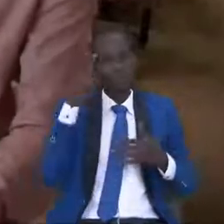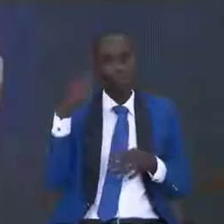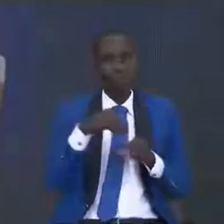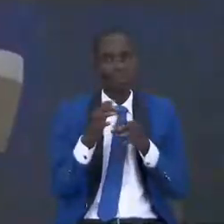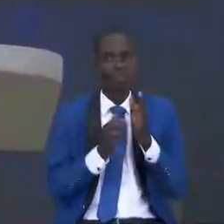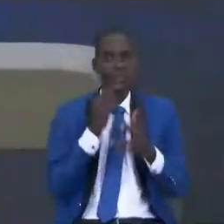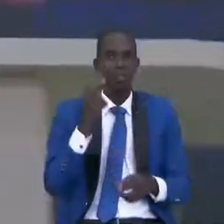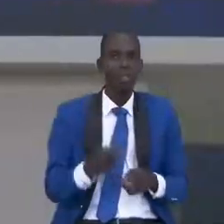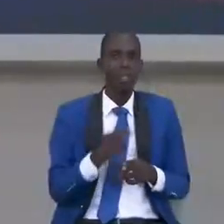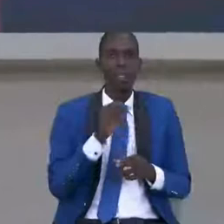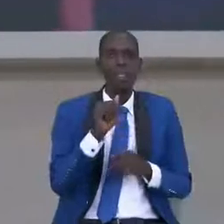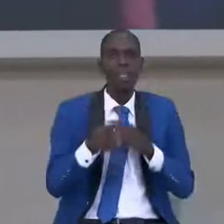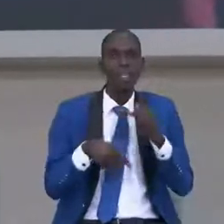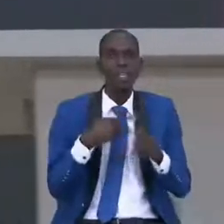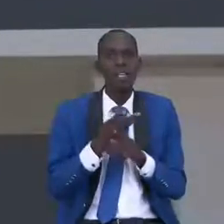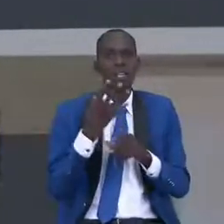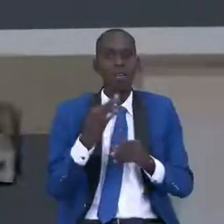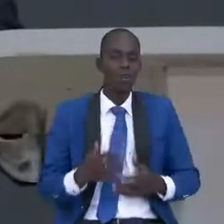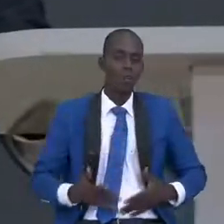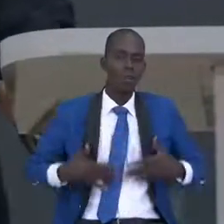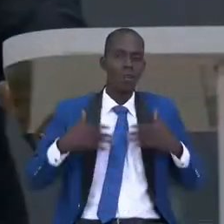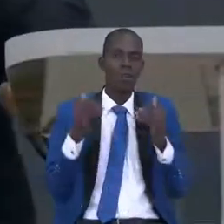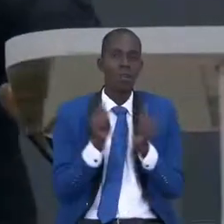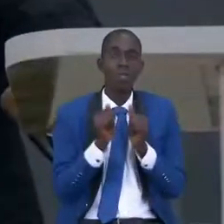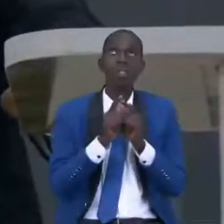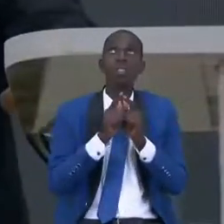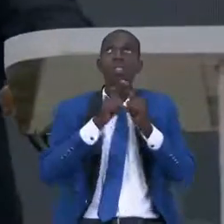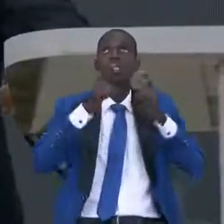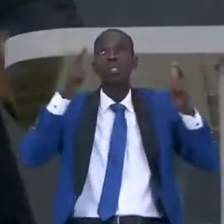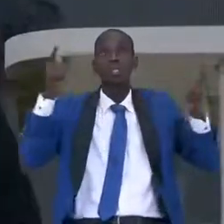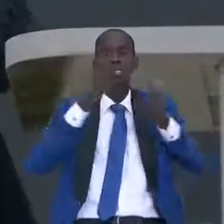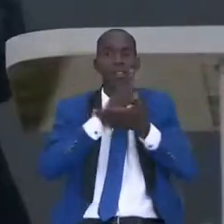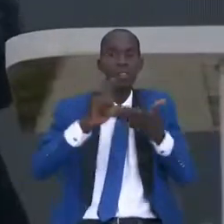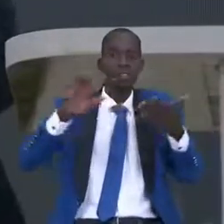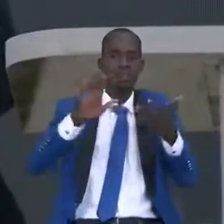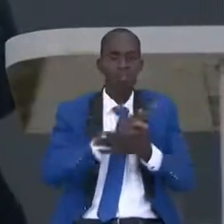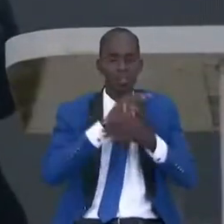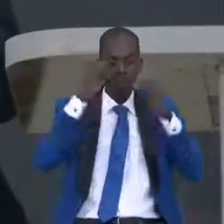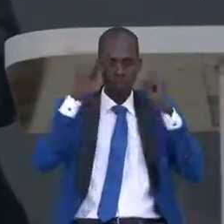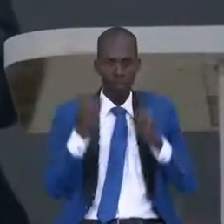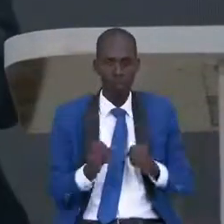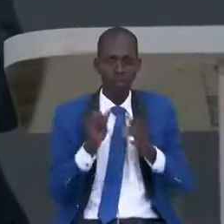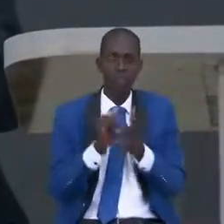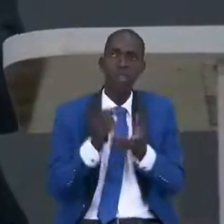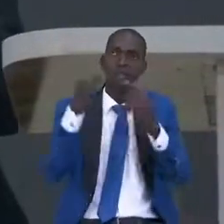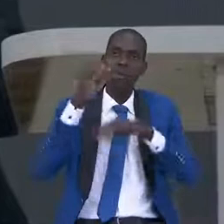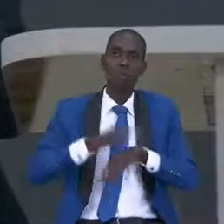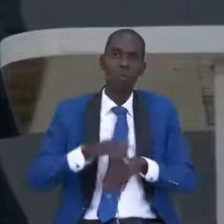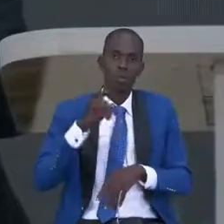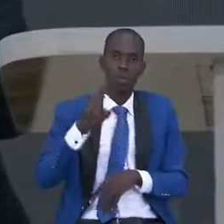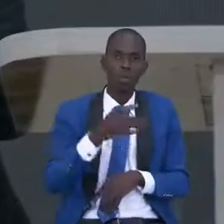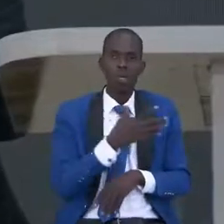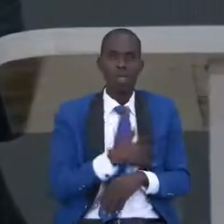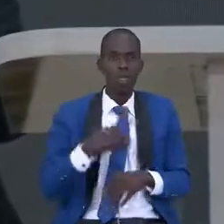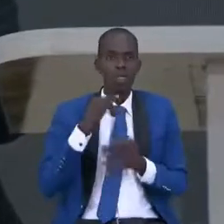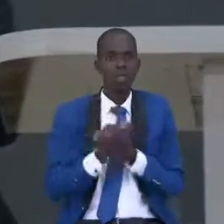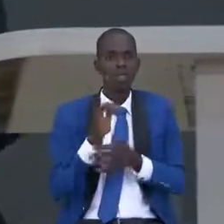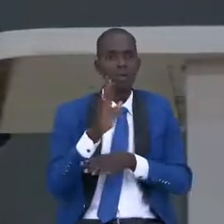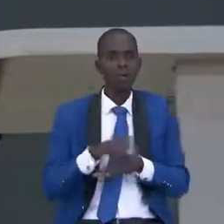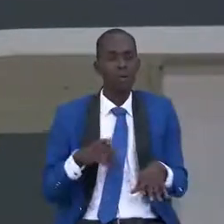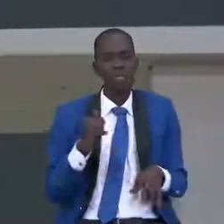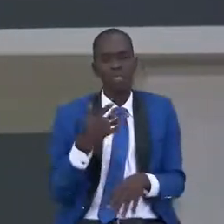vie avec la force surnaturelle divine qui viendra en toi aider, qui appelle les choses